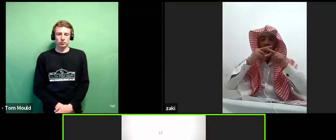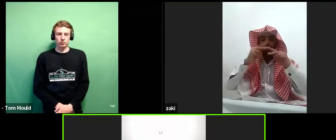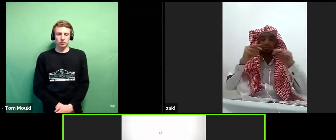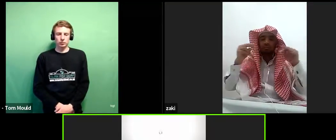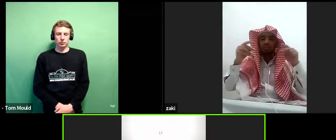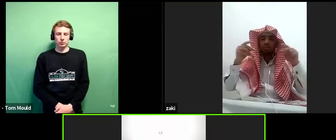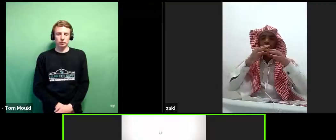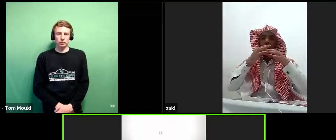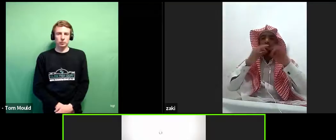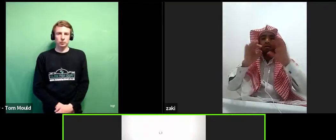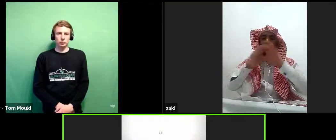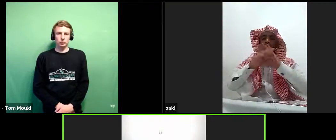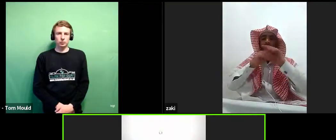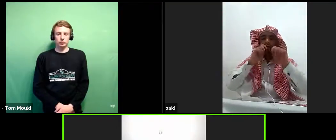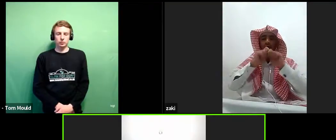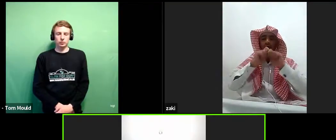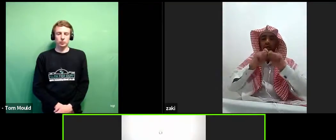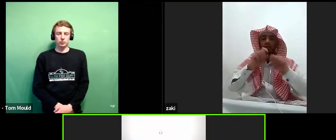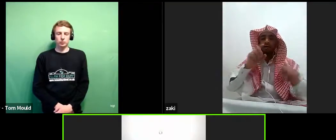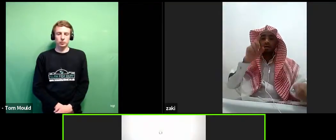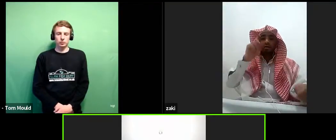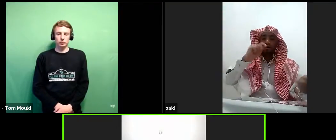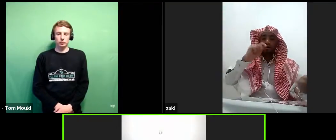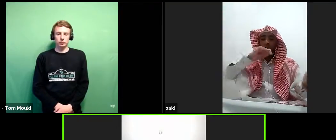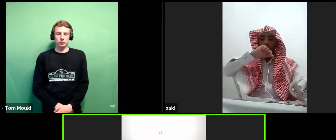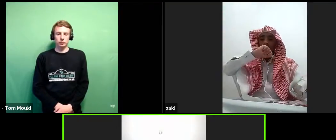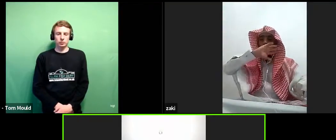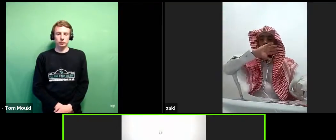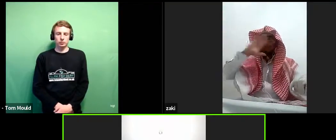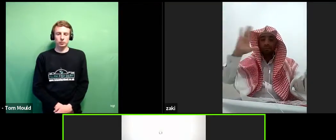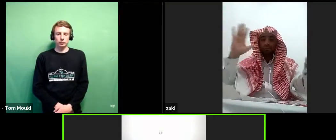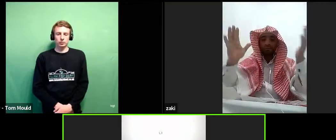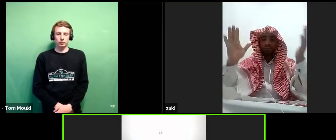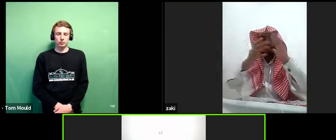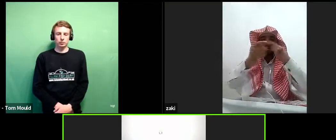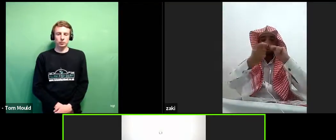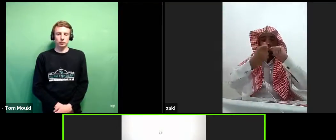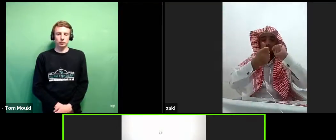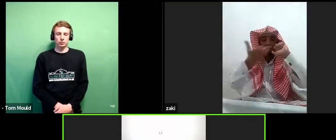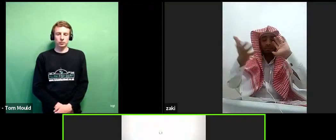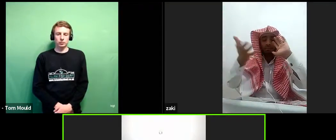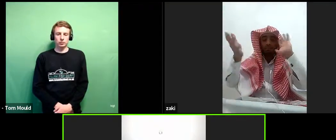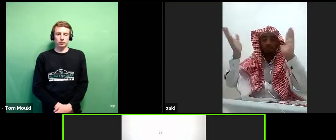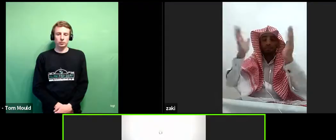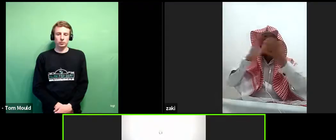وَتَصْرِيفِ الرِّيَاحِ وَالسَّحَابِ الْمُسَخَّرِ بَيْنَ